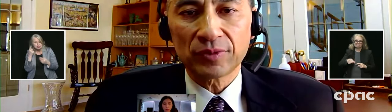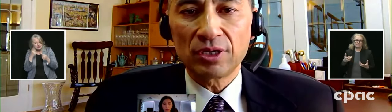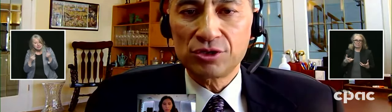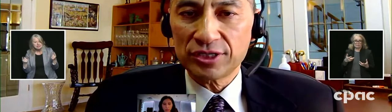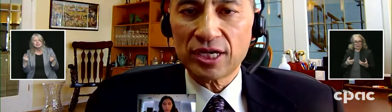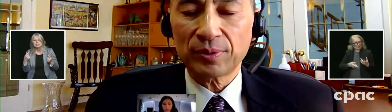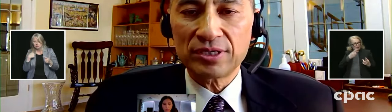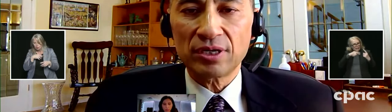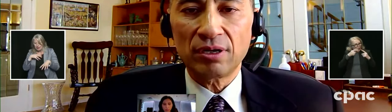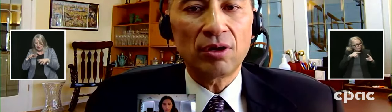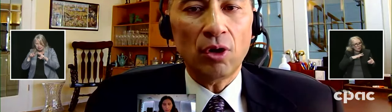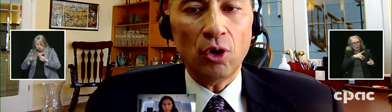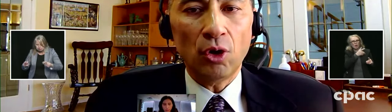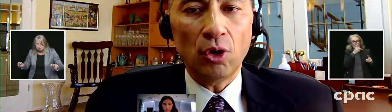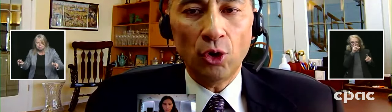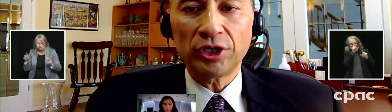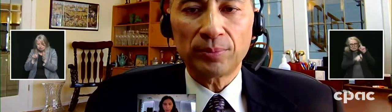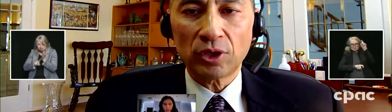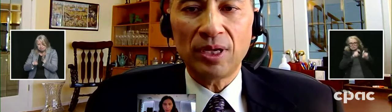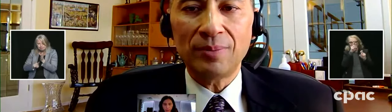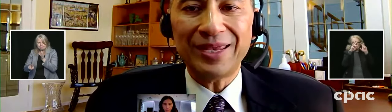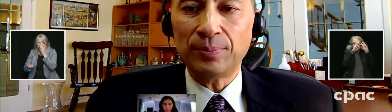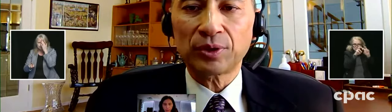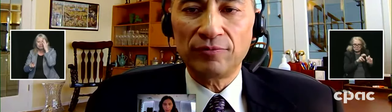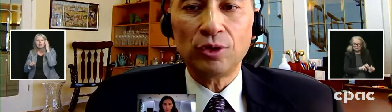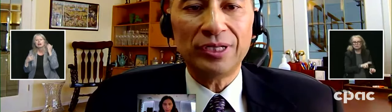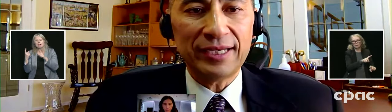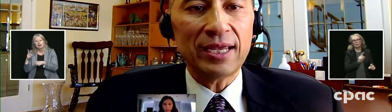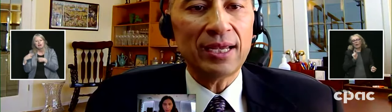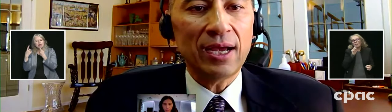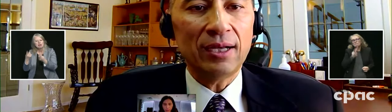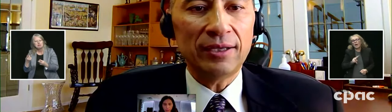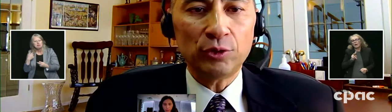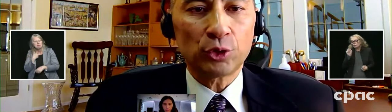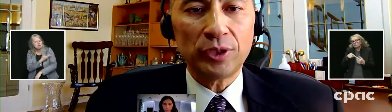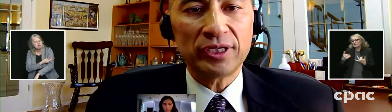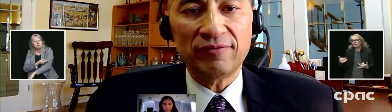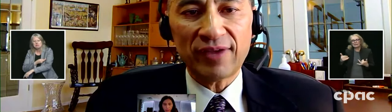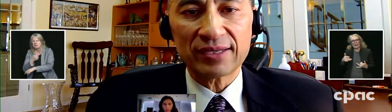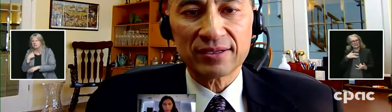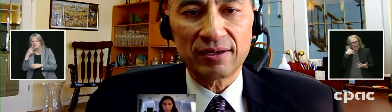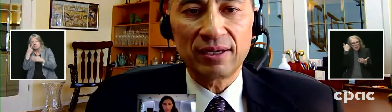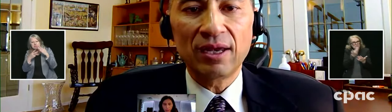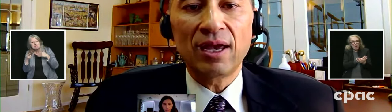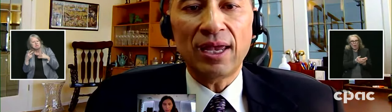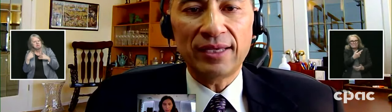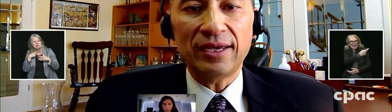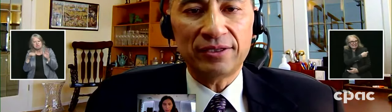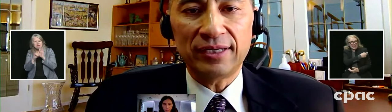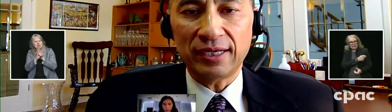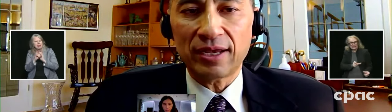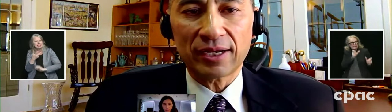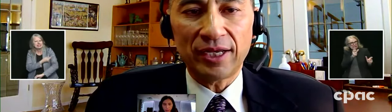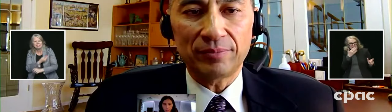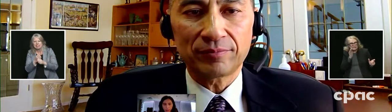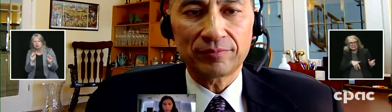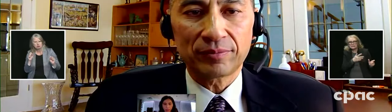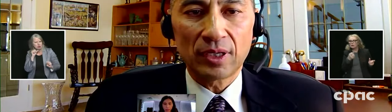approfondie. Jusqu'à présent, aucun problème imprévu lié à l'innocuité des vaccins n'a été